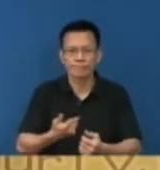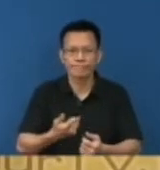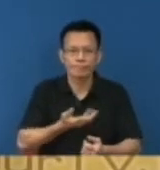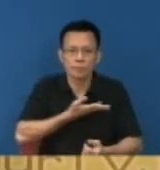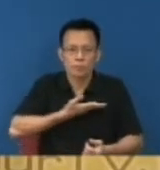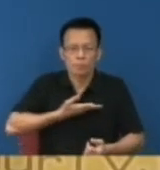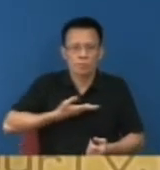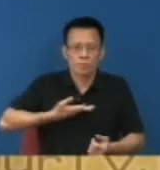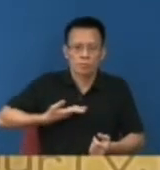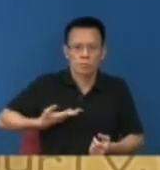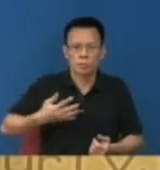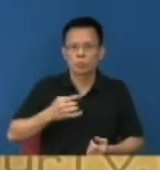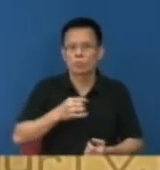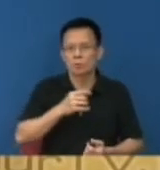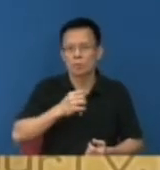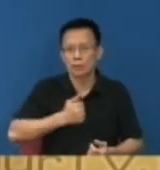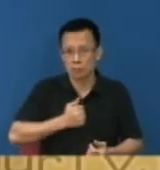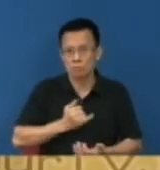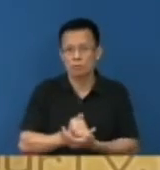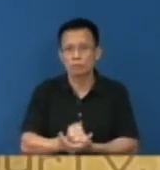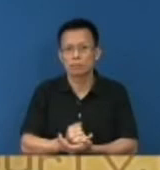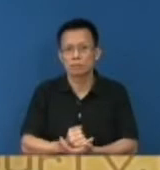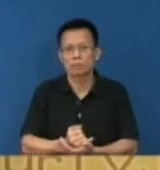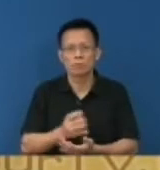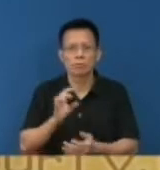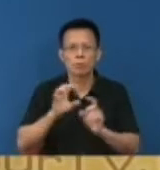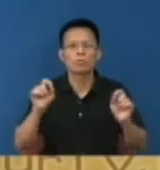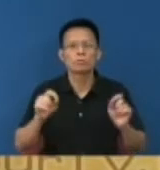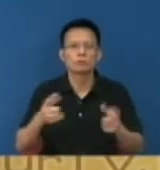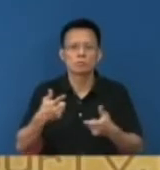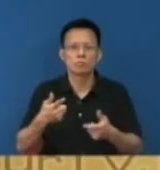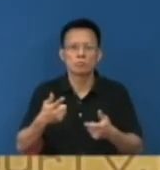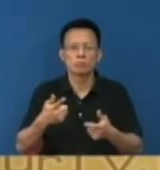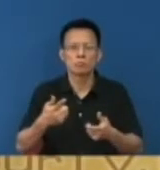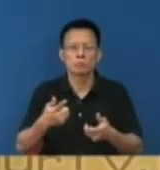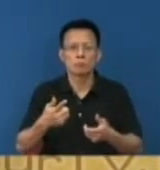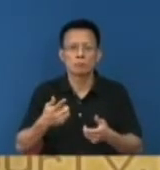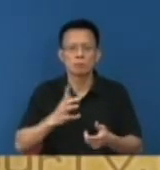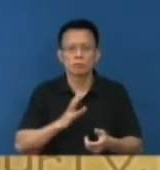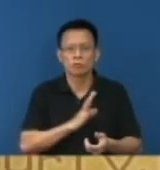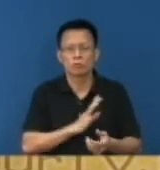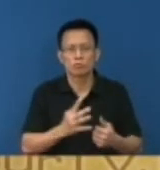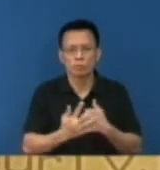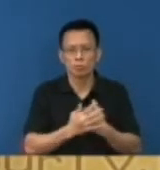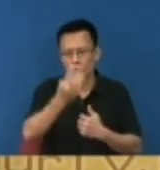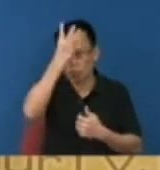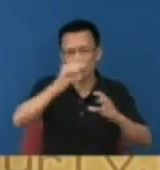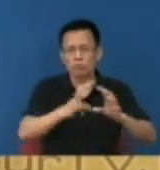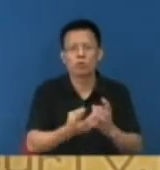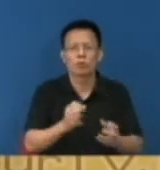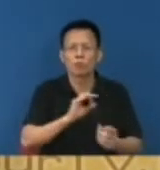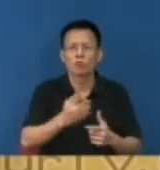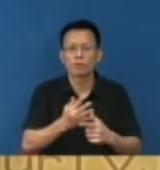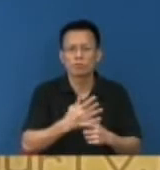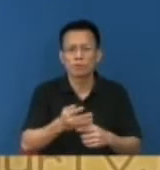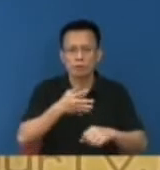席，其實都要冇意思，因為佢同民建有乜分別啫？同民建分別非常之少，無論喺社會經